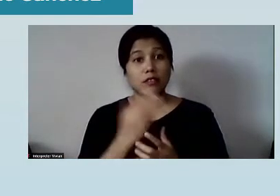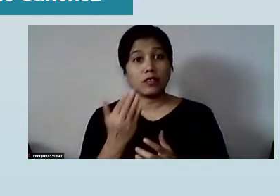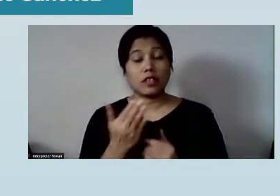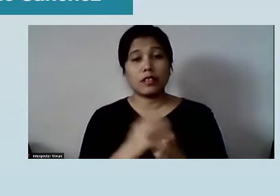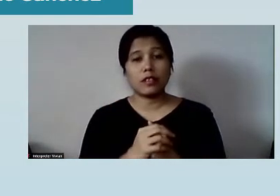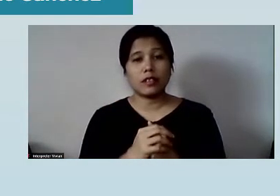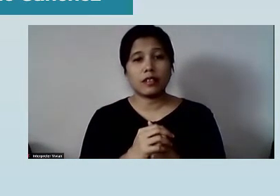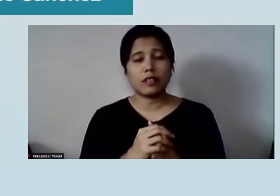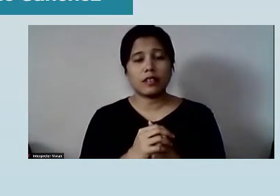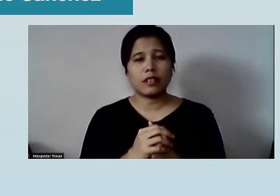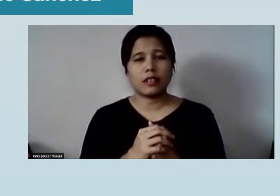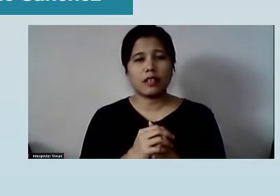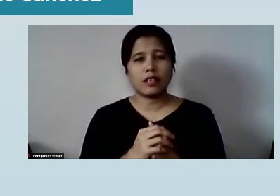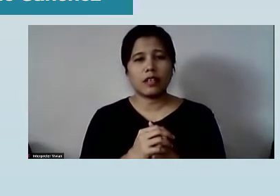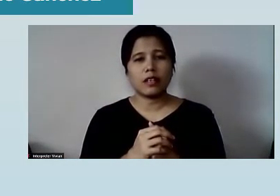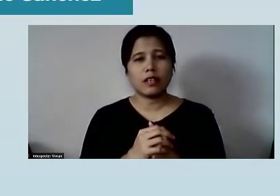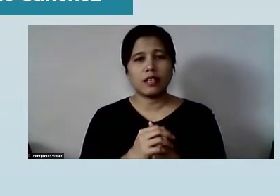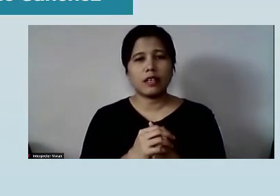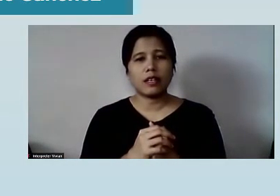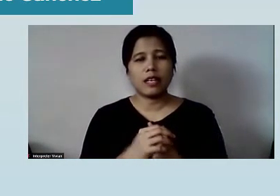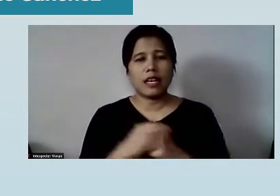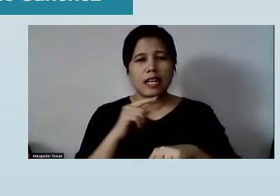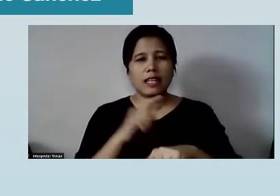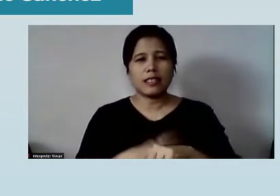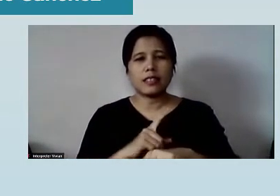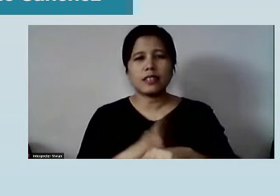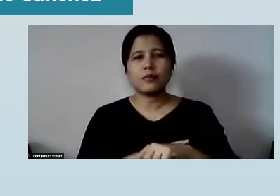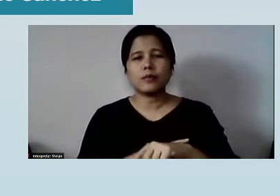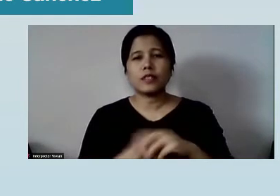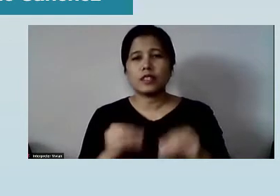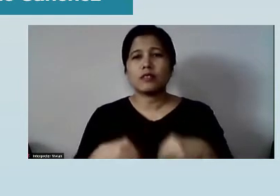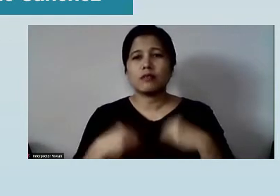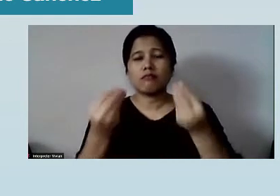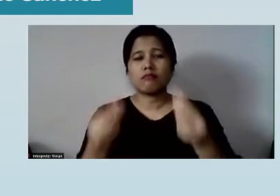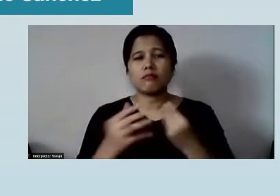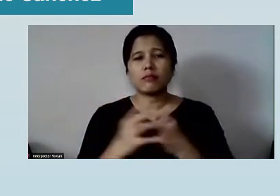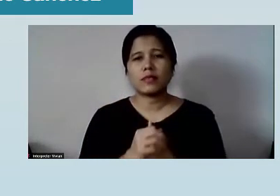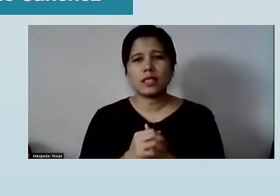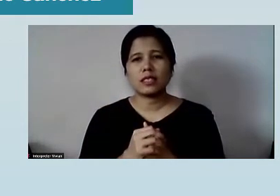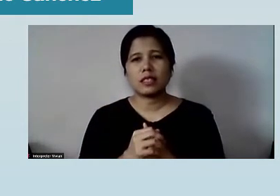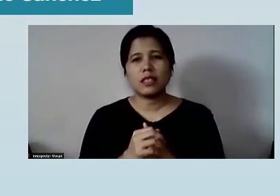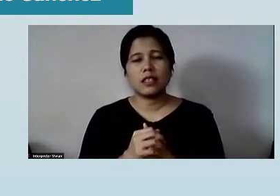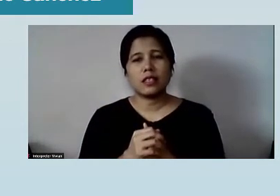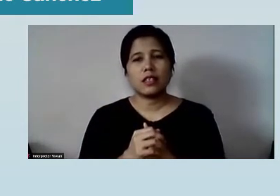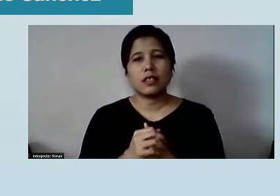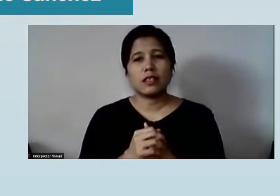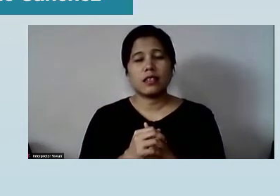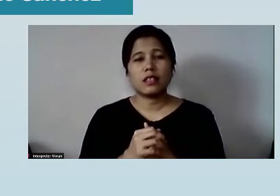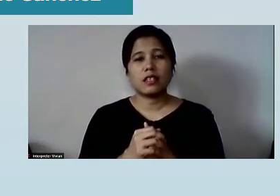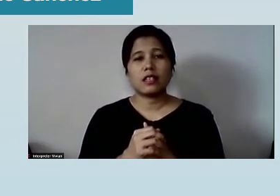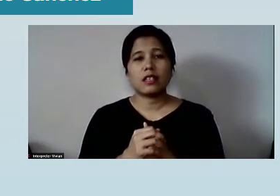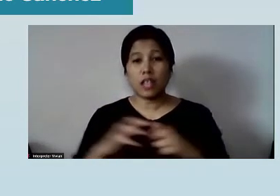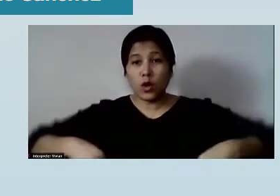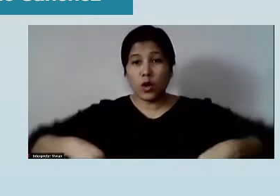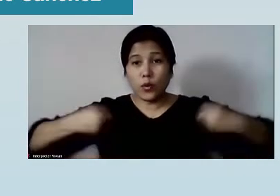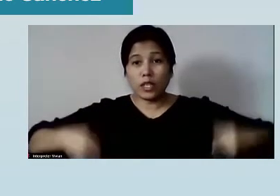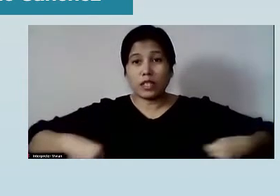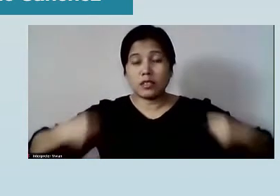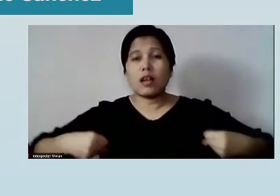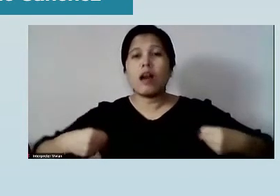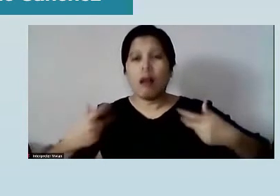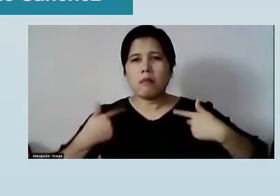pedestrian lane natin, lalagyan mo sana diyan ng mga cut curbs para naman yung mga naka-wheelchair may